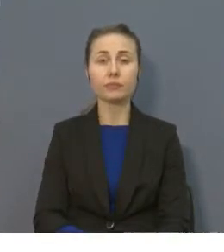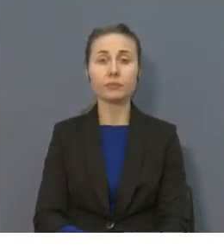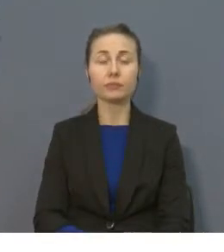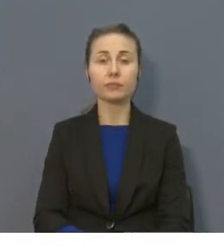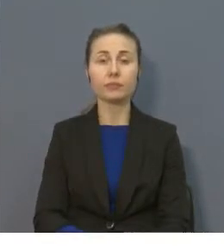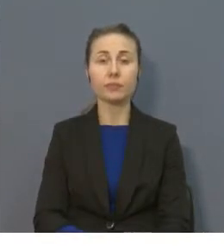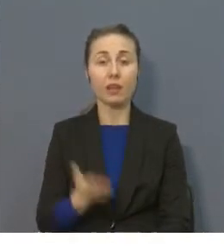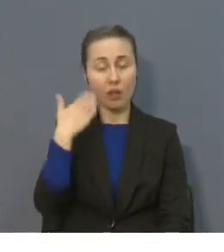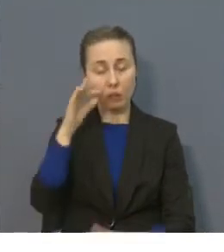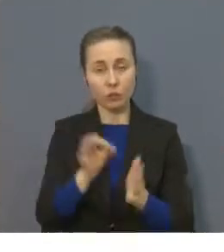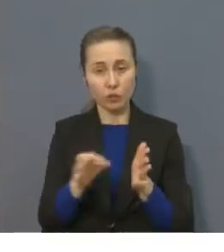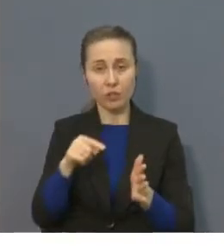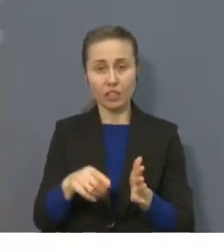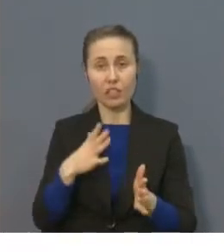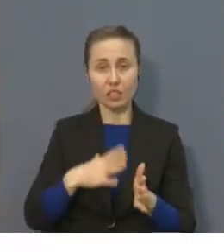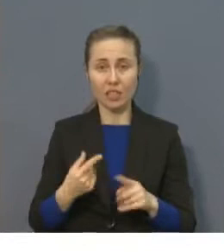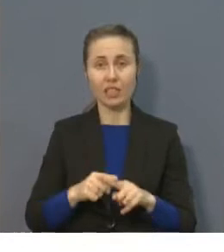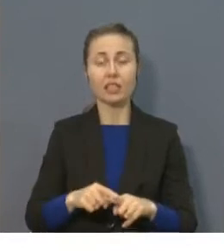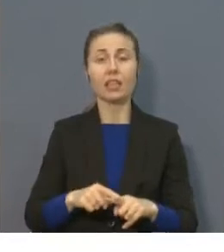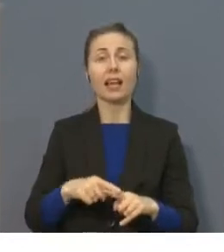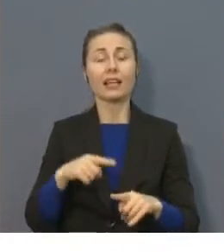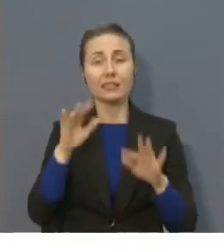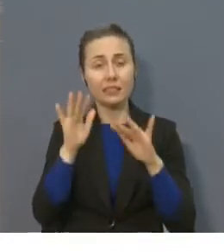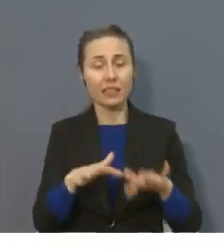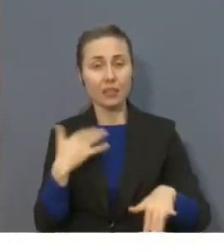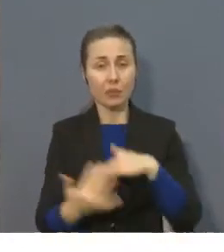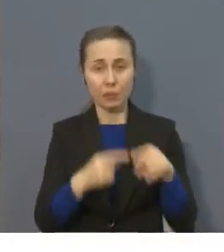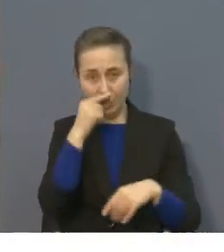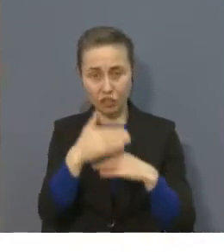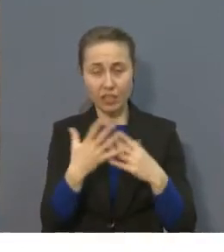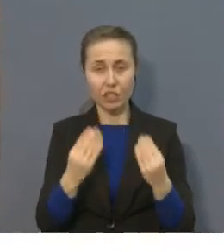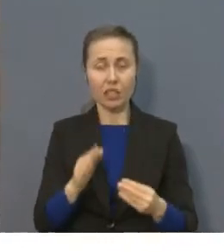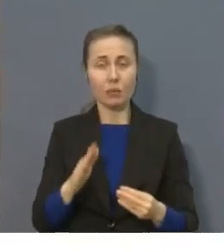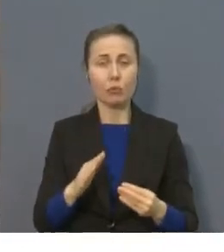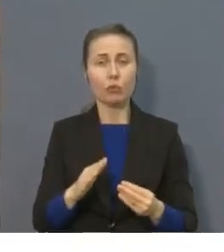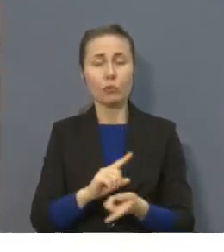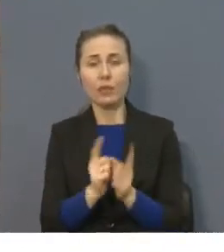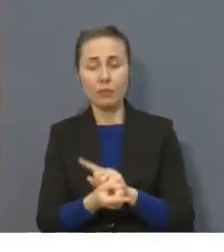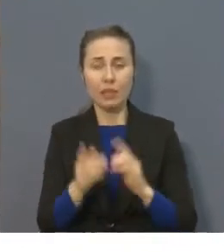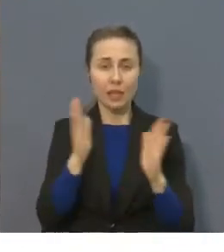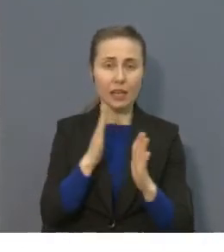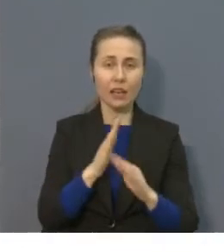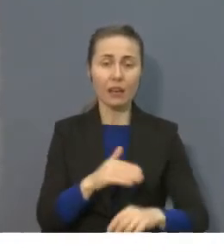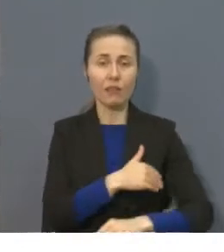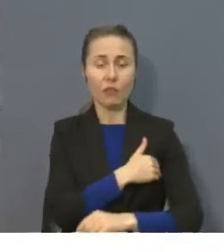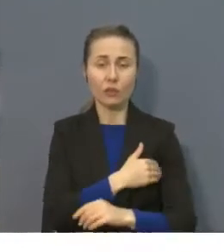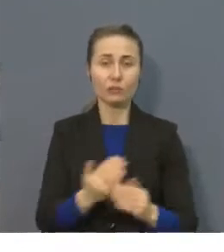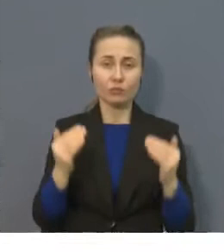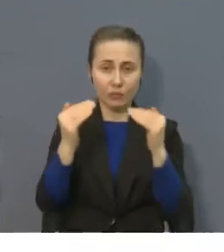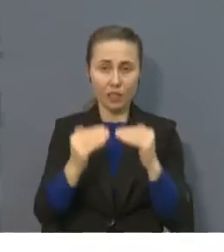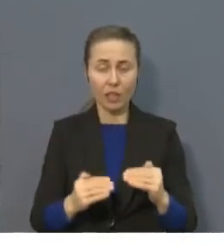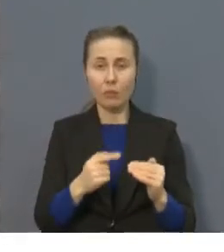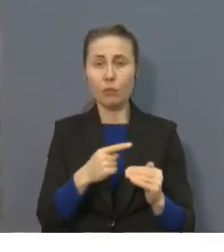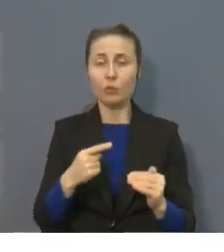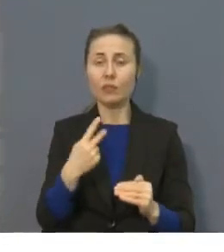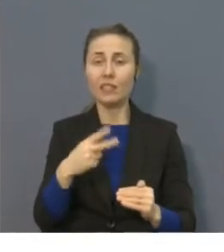Ақмола облысында алдағы ауа райы құбылмалы болады. Ауа температурасы -25-30 градусқа дейін төмендейді. Оңтүстік